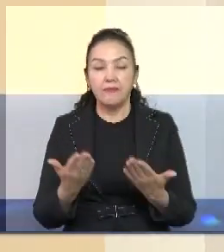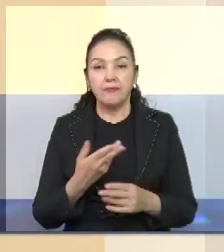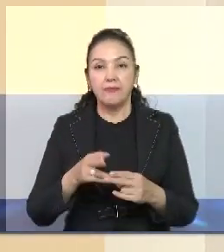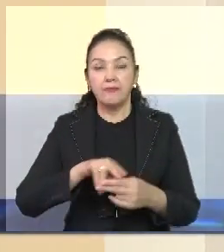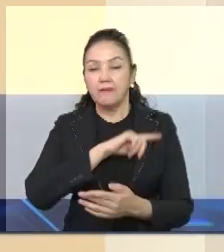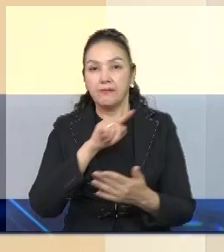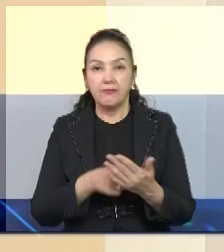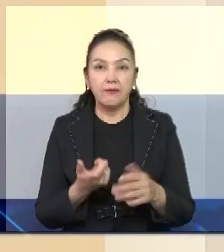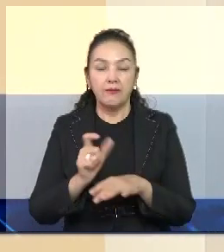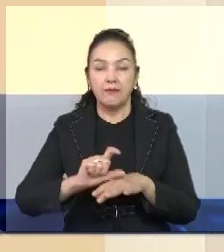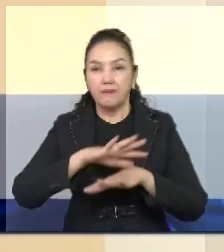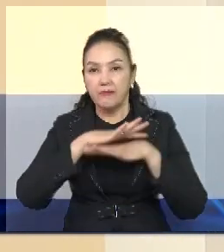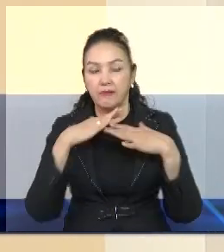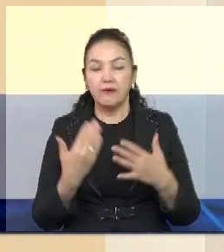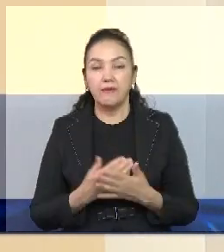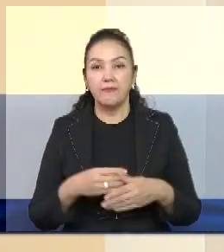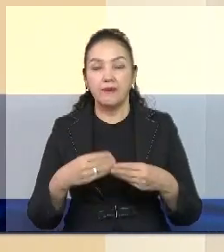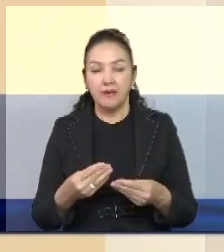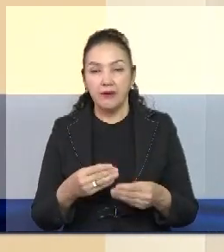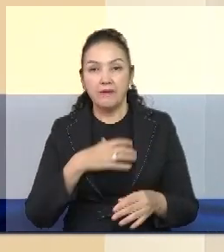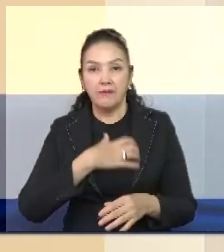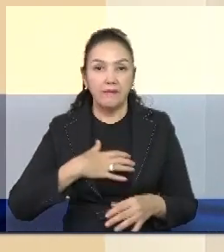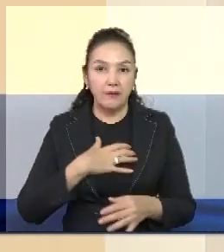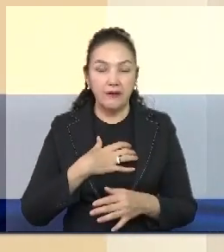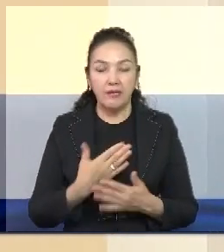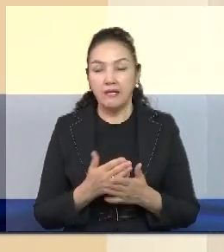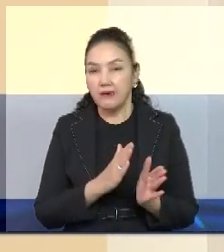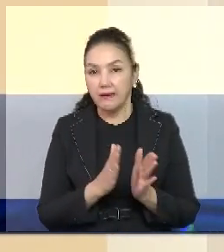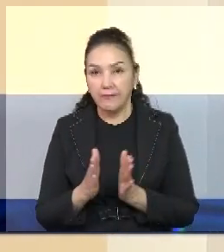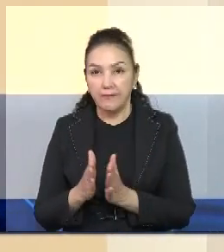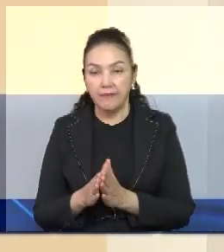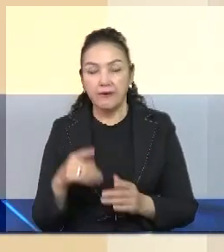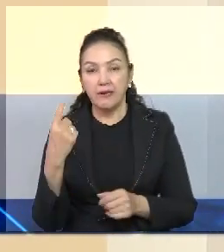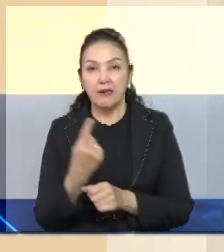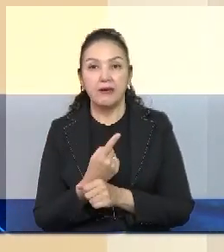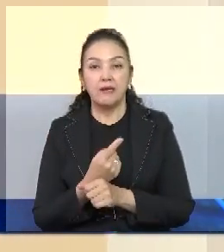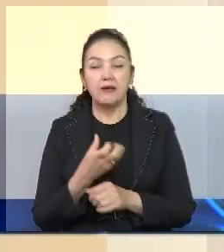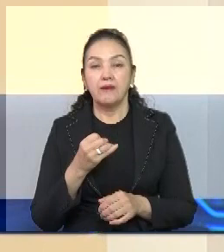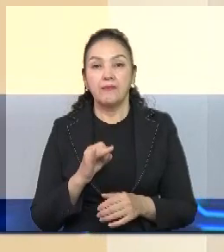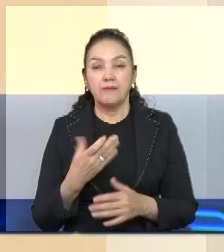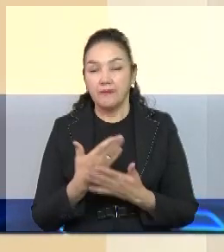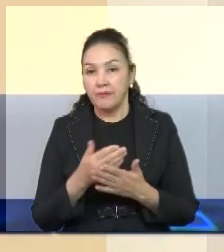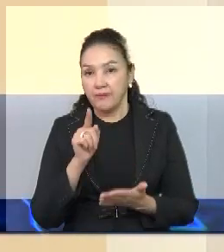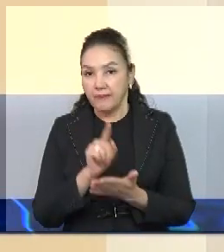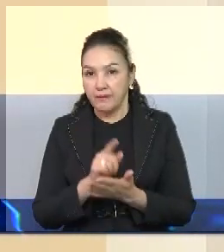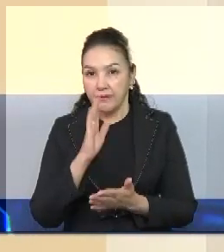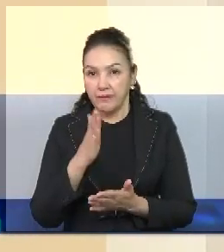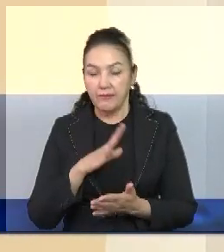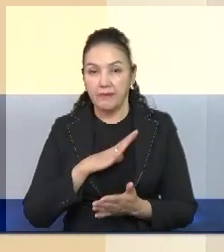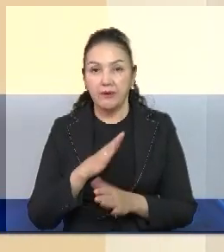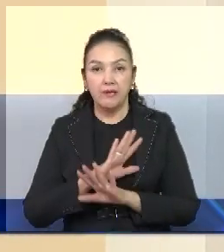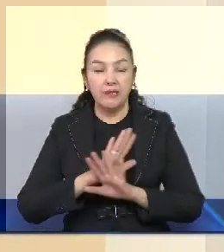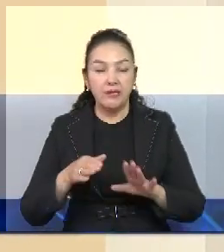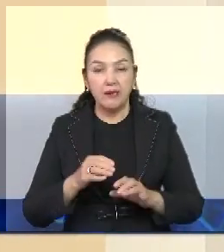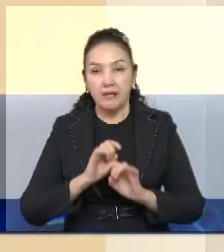очень много проектов предлагается но важно соблюдать стандарты единой архитектурный облик должен быть мы не должны